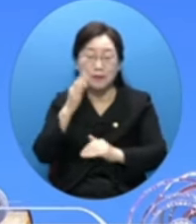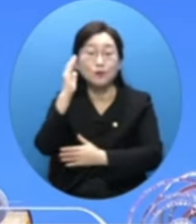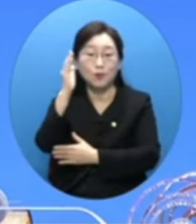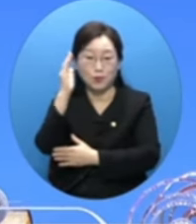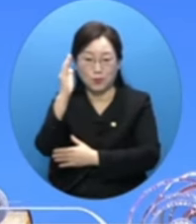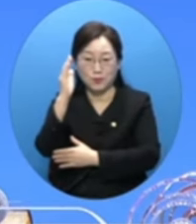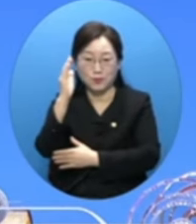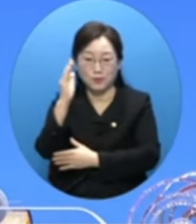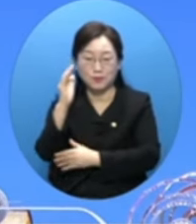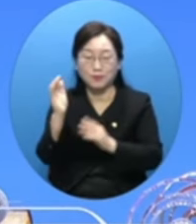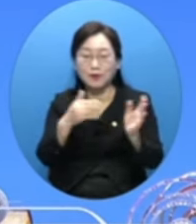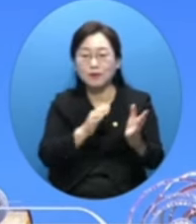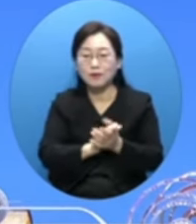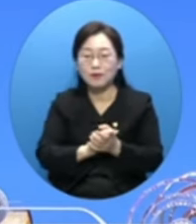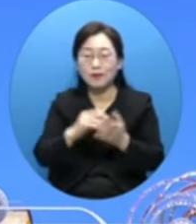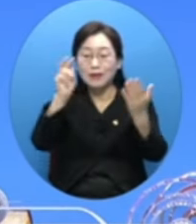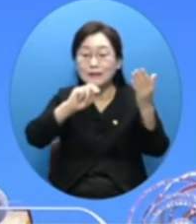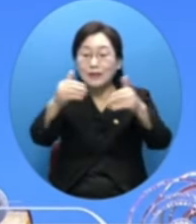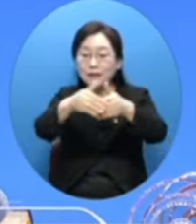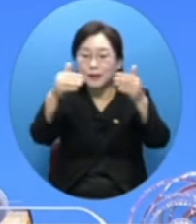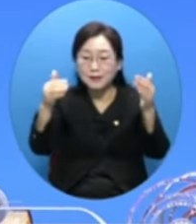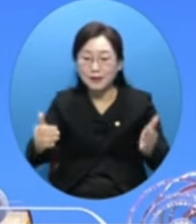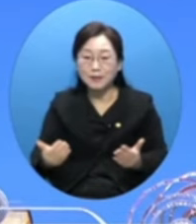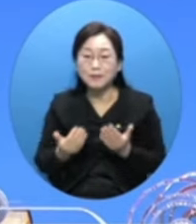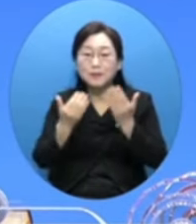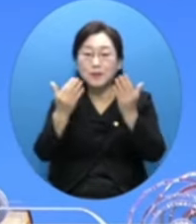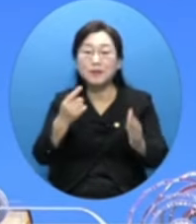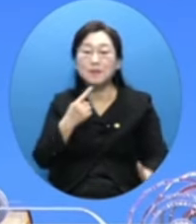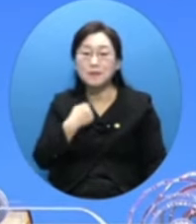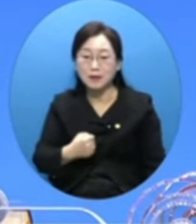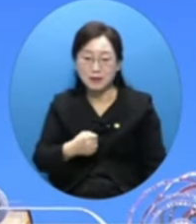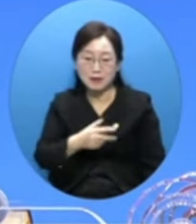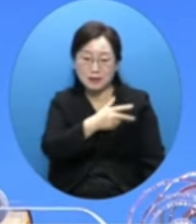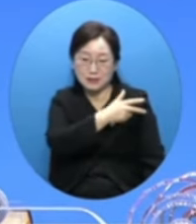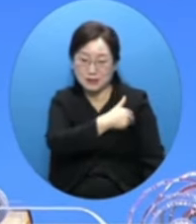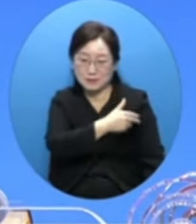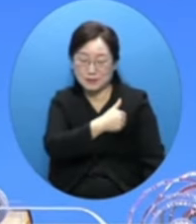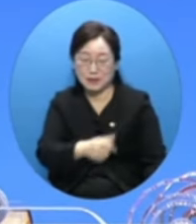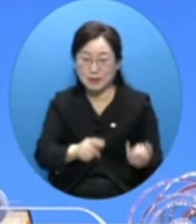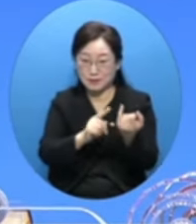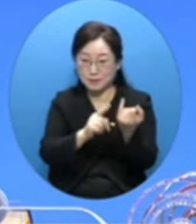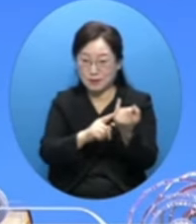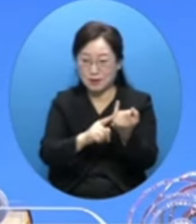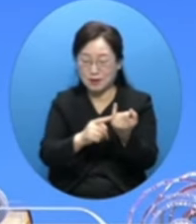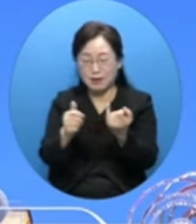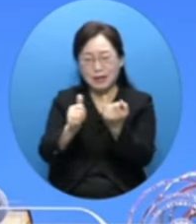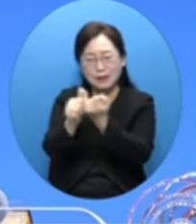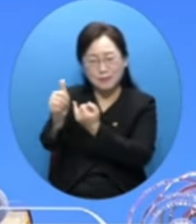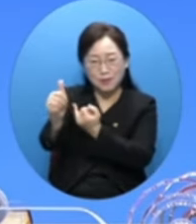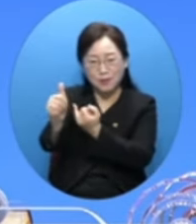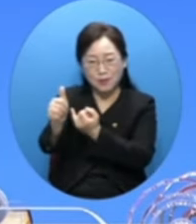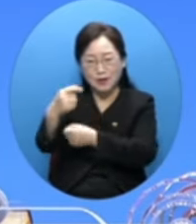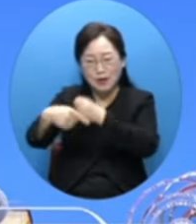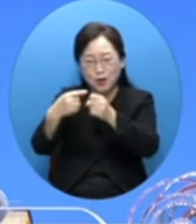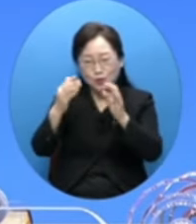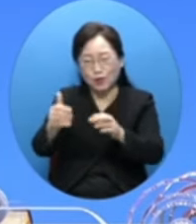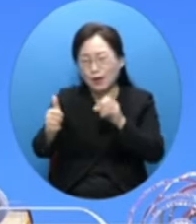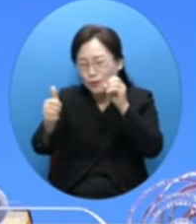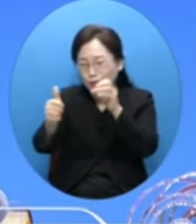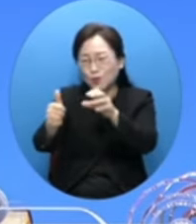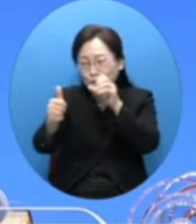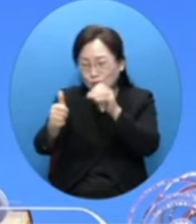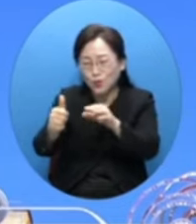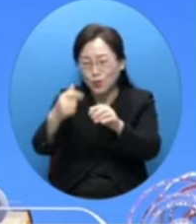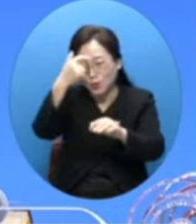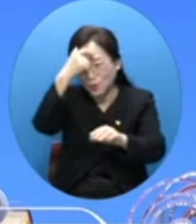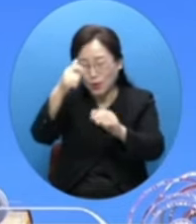저에게 찬양대로 봉사하던 집사님이 남편을 1년 동안 열심히 전도해갖고 교회로